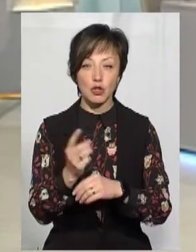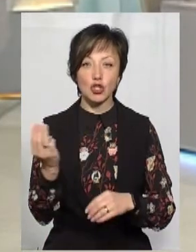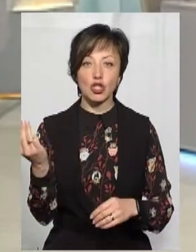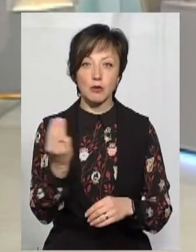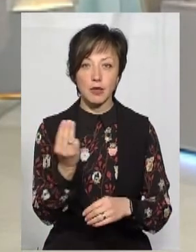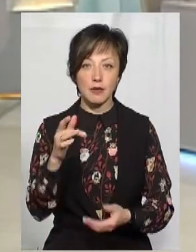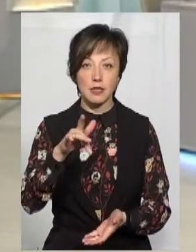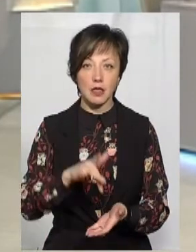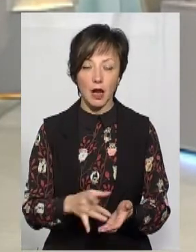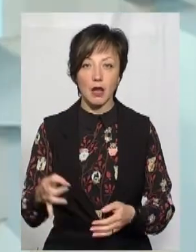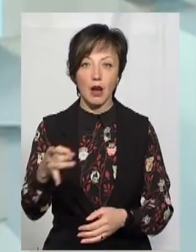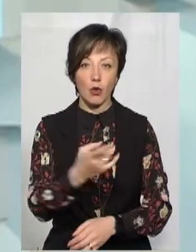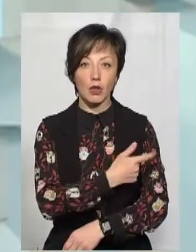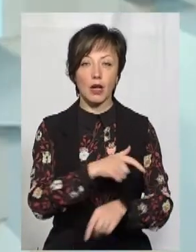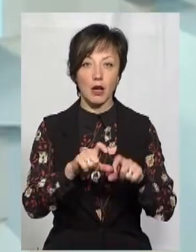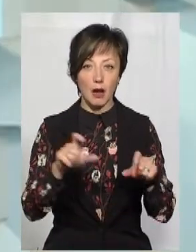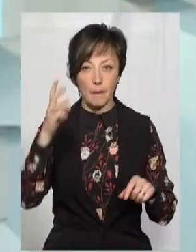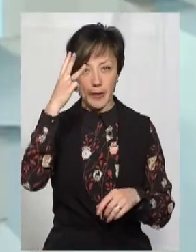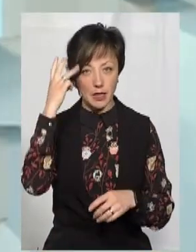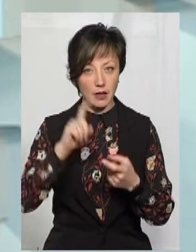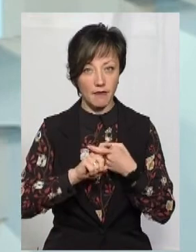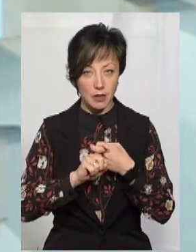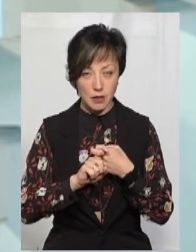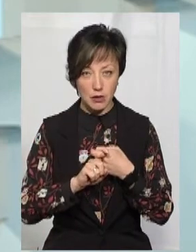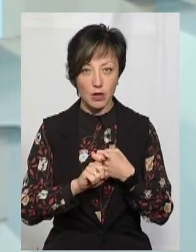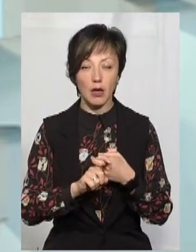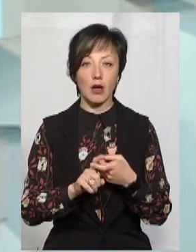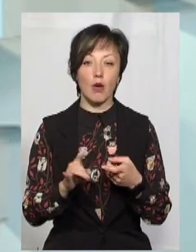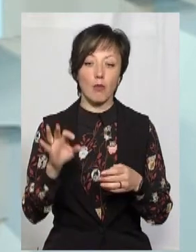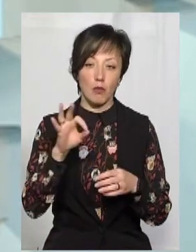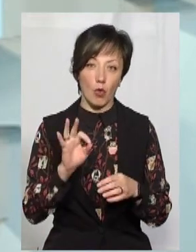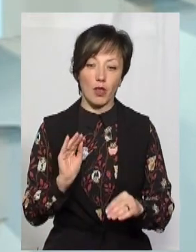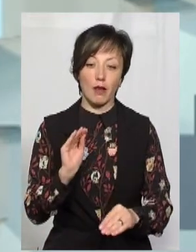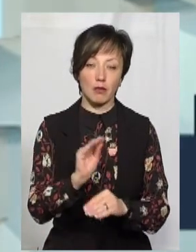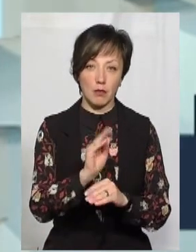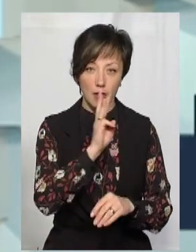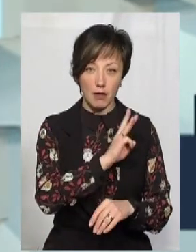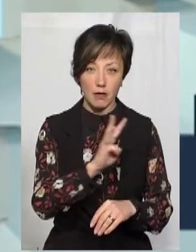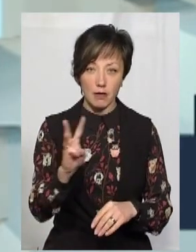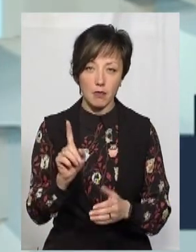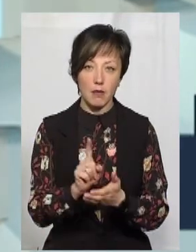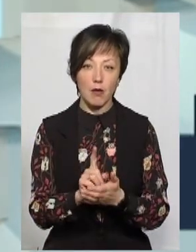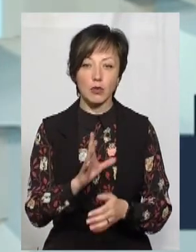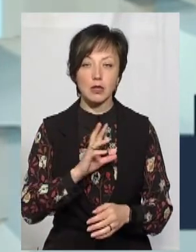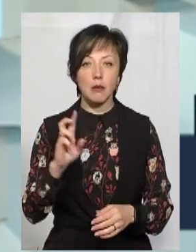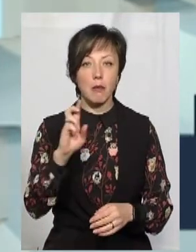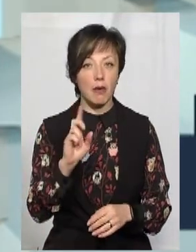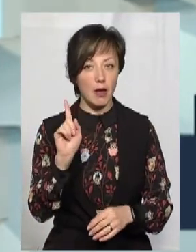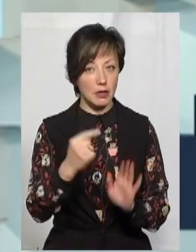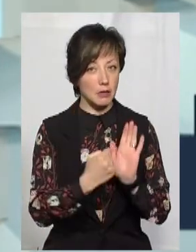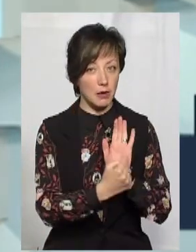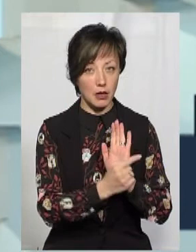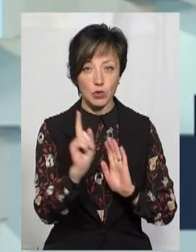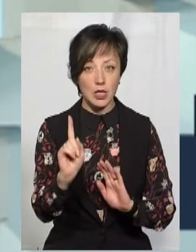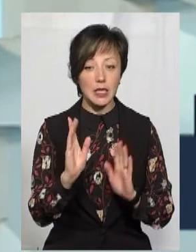Шепетівською центральною районною лікарнею і Хмельницькою інфекційною лікарнею в контексті тієї надбавки, яка має бути виплачена за березень місяць. Я підкреслюю, тільки